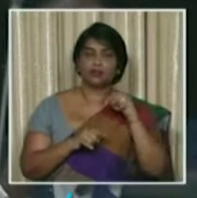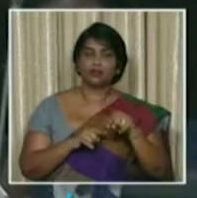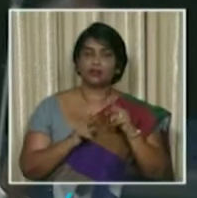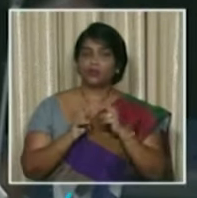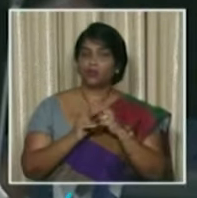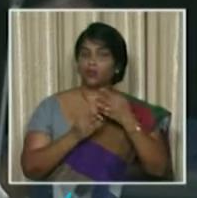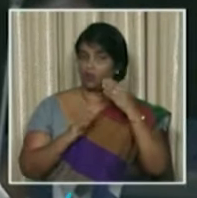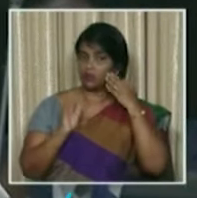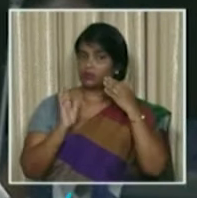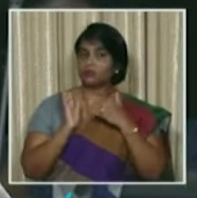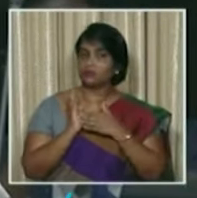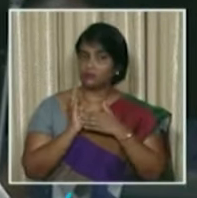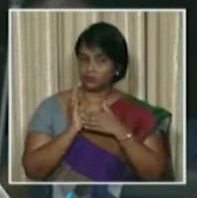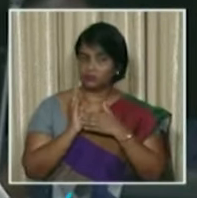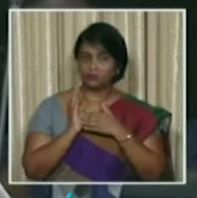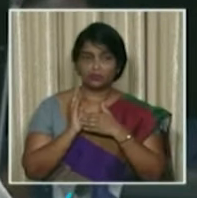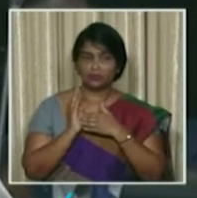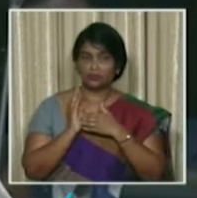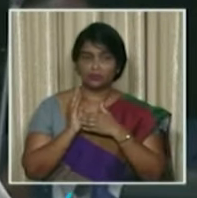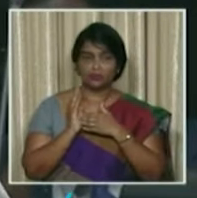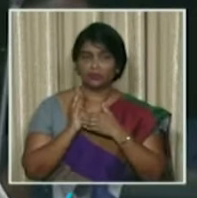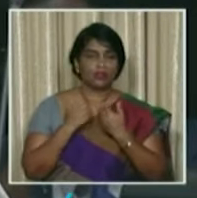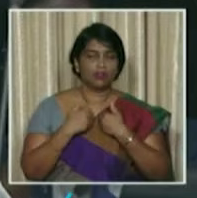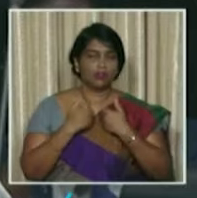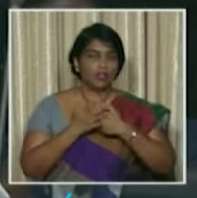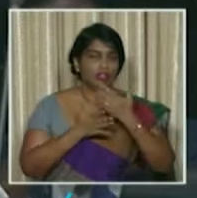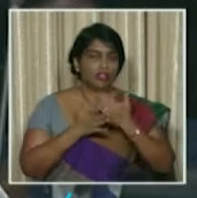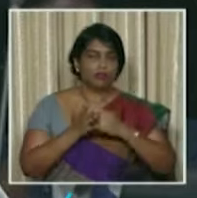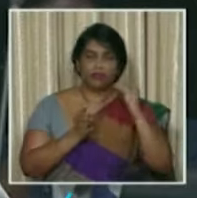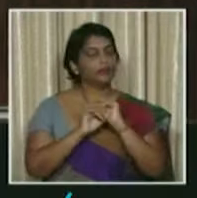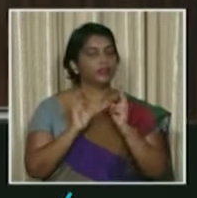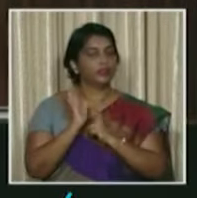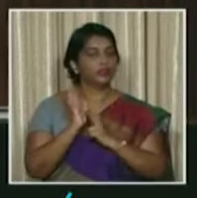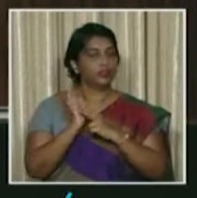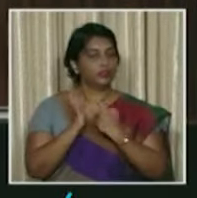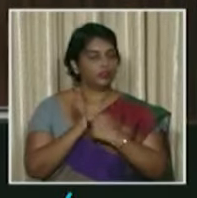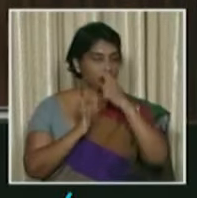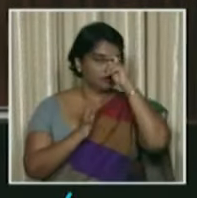අසුචි පෝර කියලා දෙයක් පිළිබඳව අපිට කිසිදු වාර්තාවක් හෝ සටහනක් නැහැ